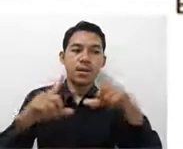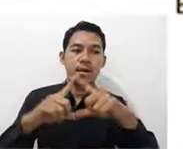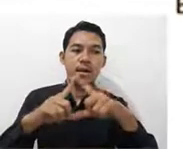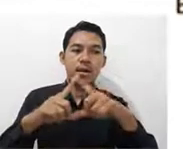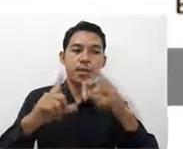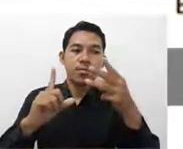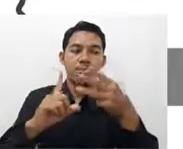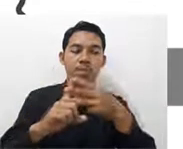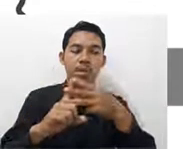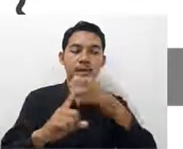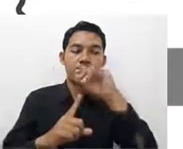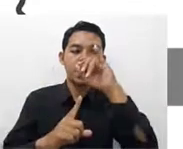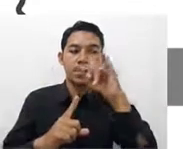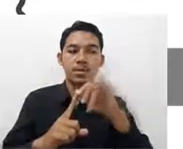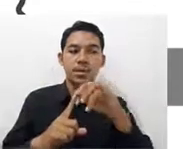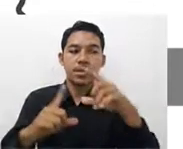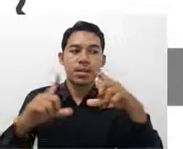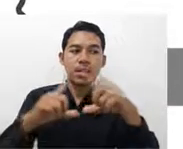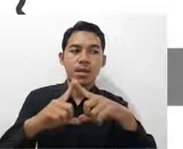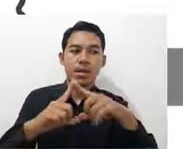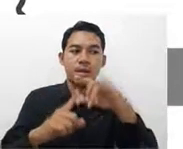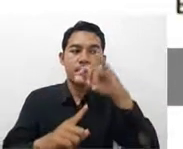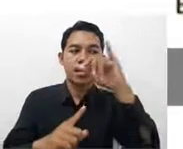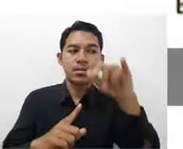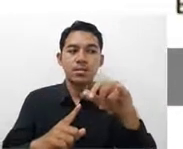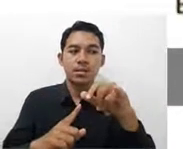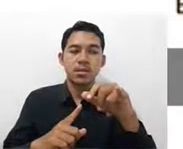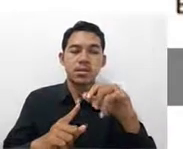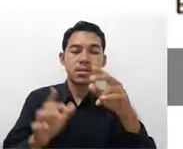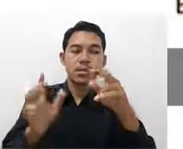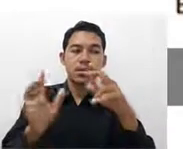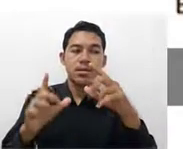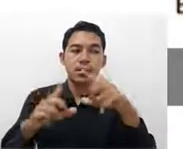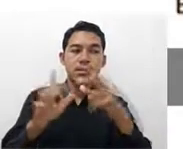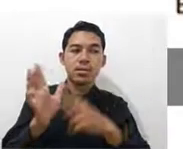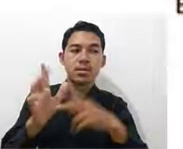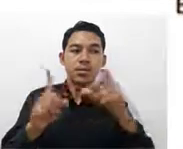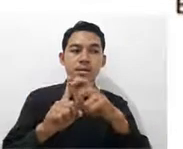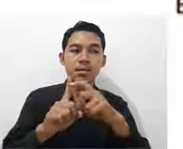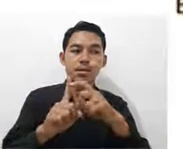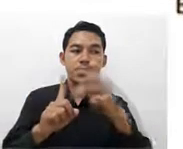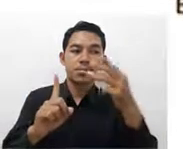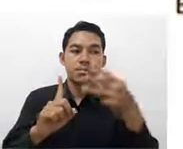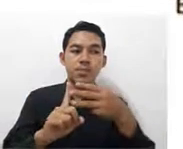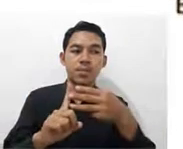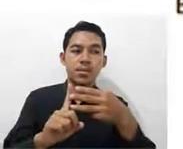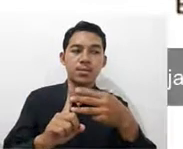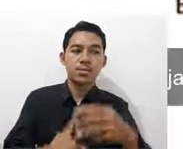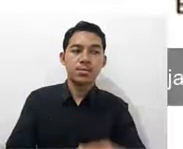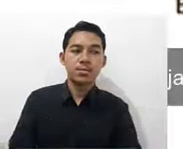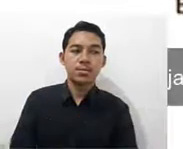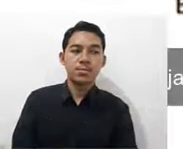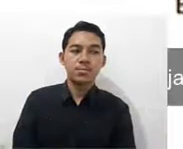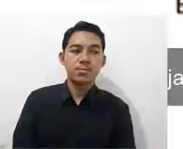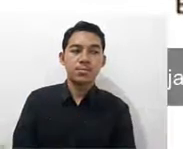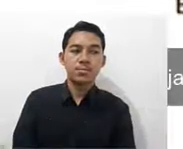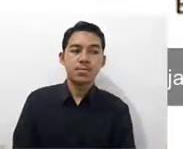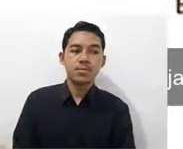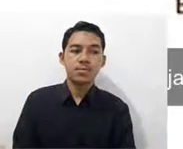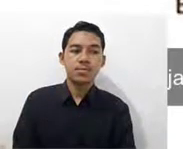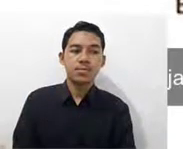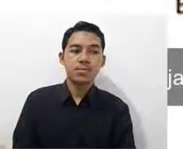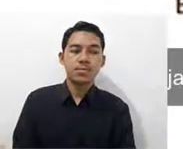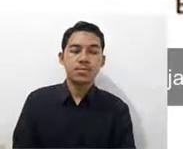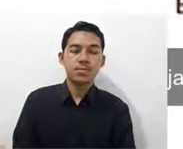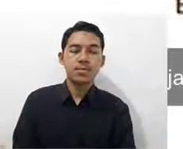aksen ditambah A aksen di N kan B. Nah ini, jadi kayak gini rangkaian